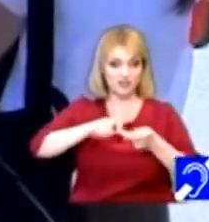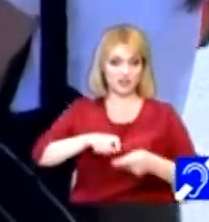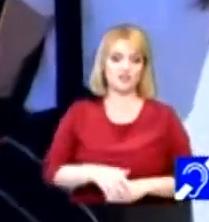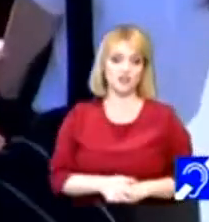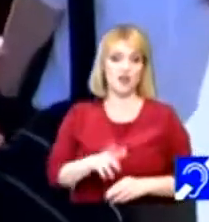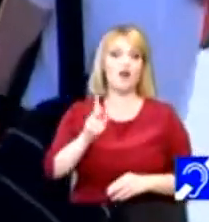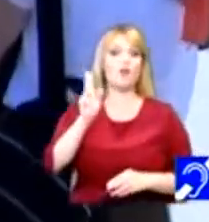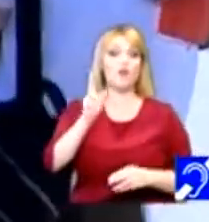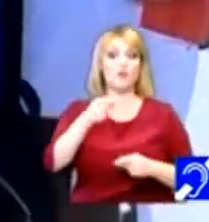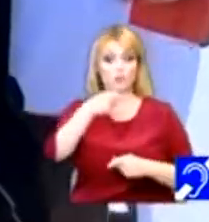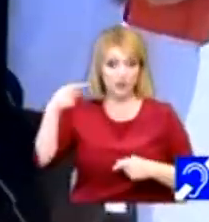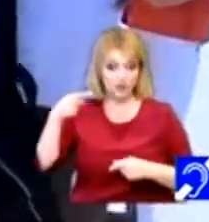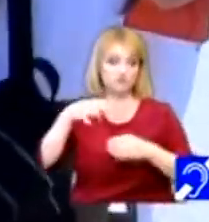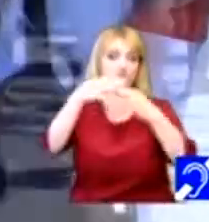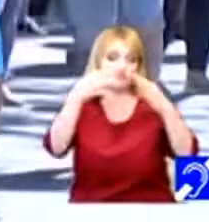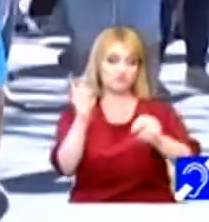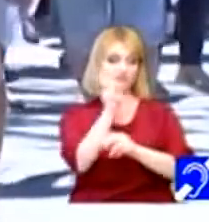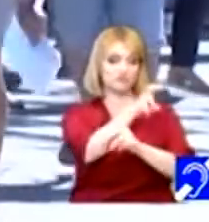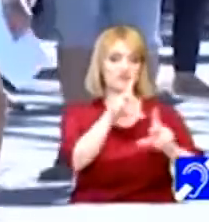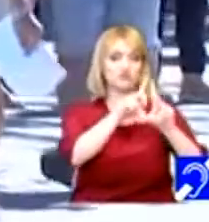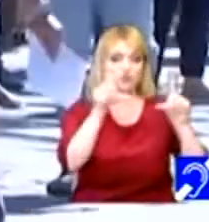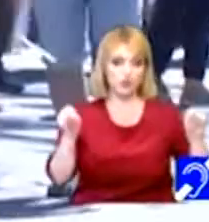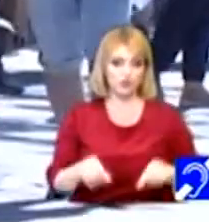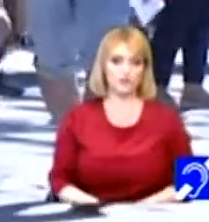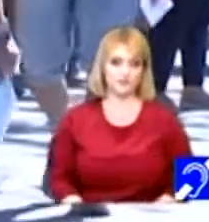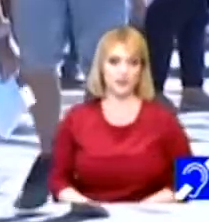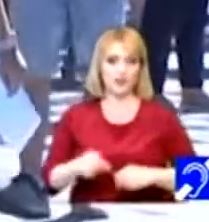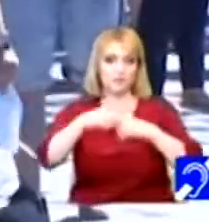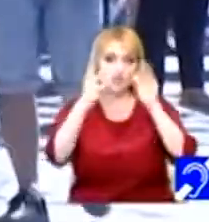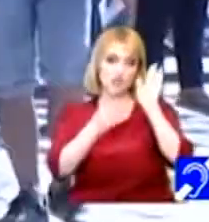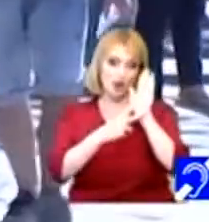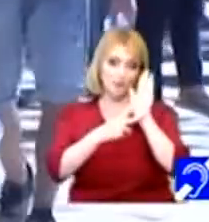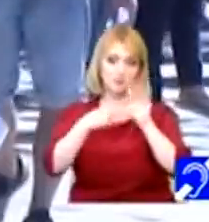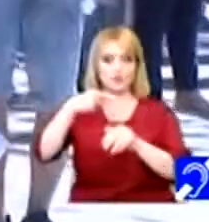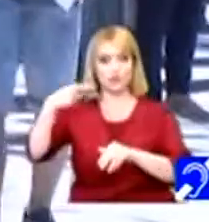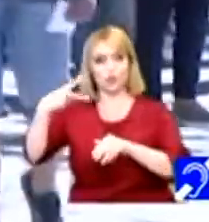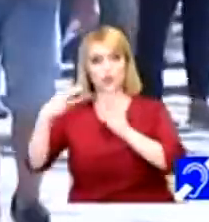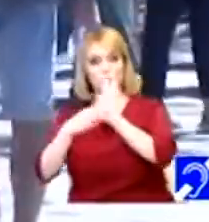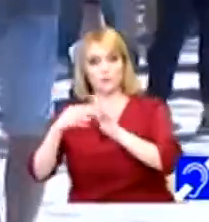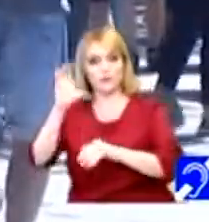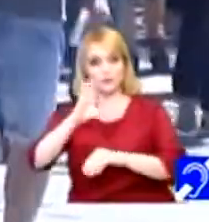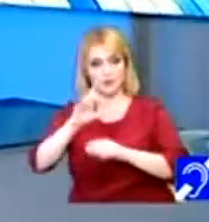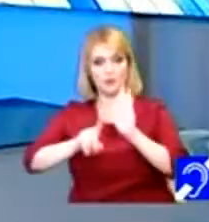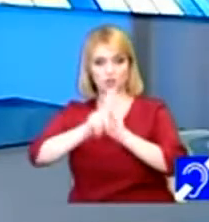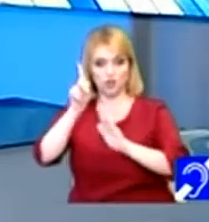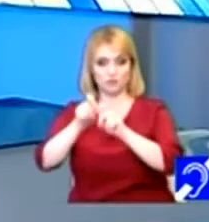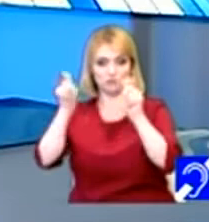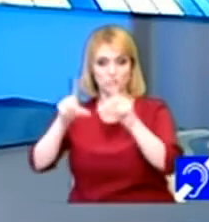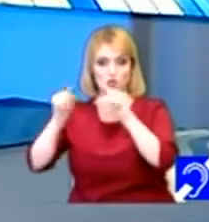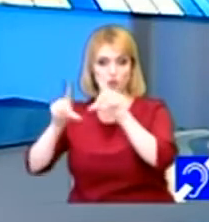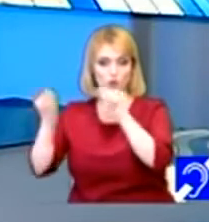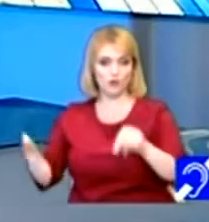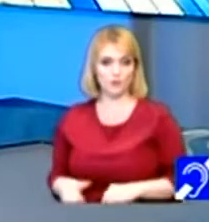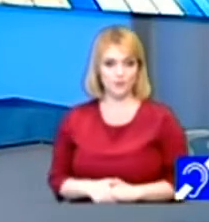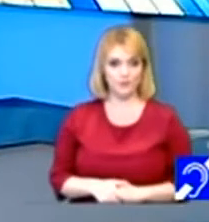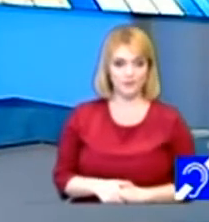fi elevii din clasele primare, iar cei de gimnaziu și liceu pe 17, respectiv 28 septembrie. În